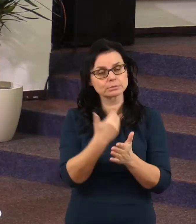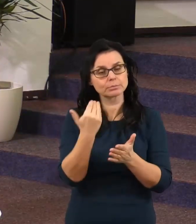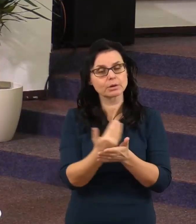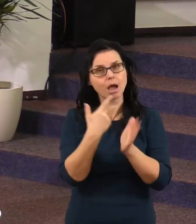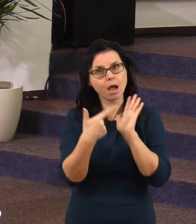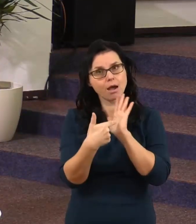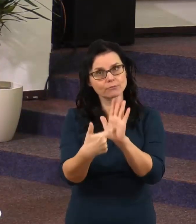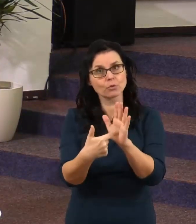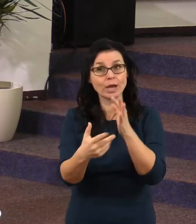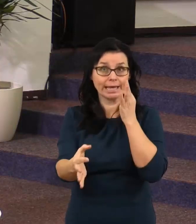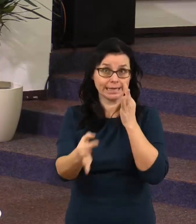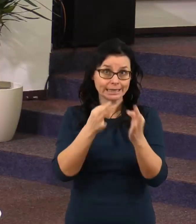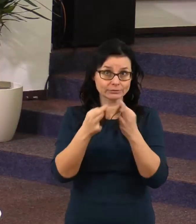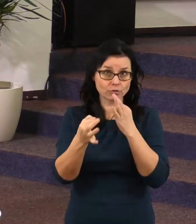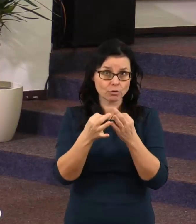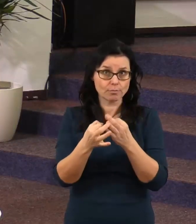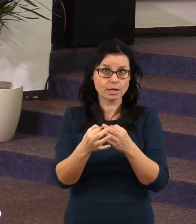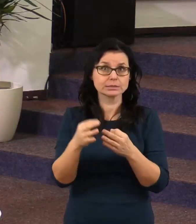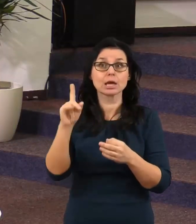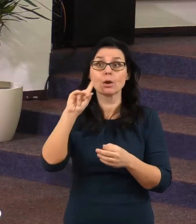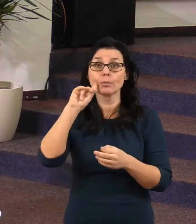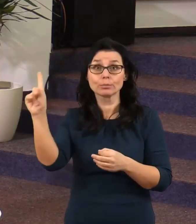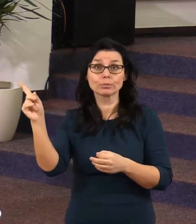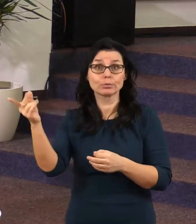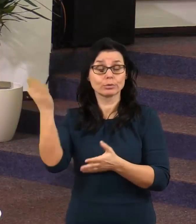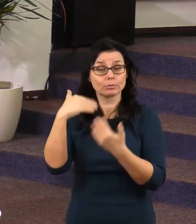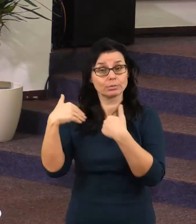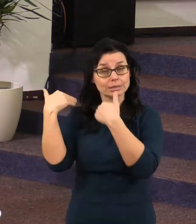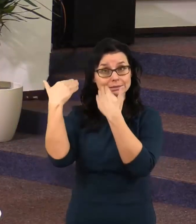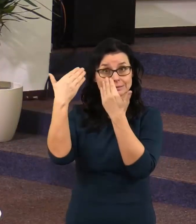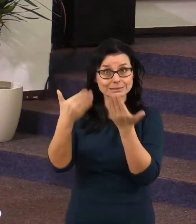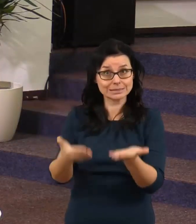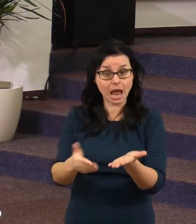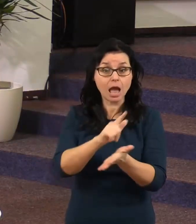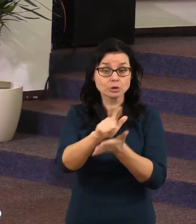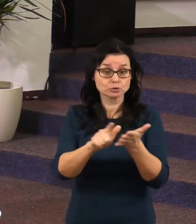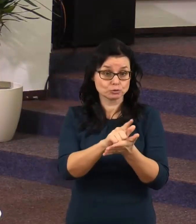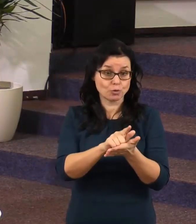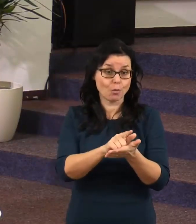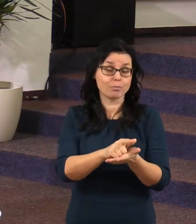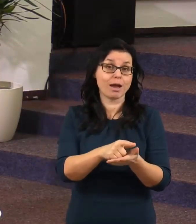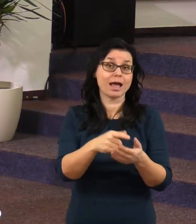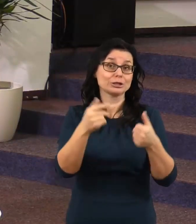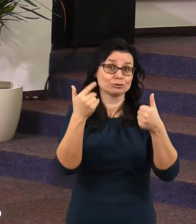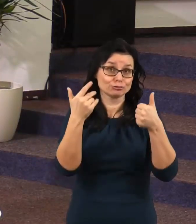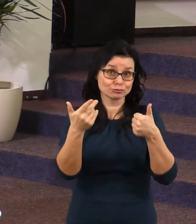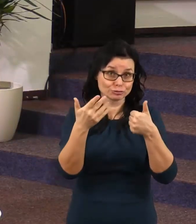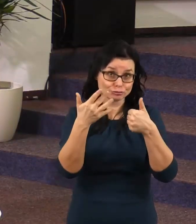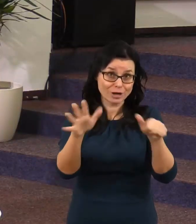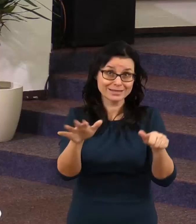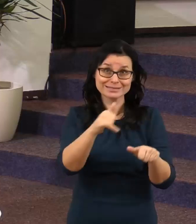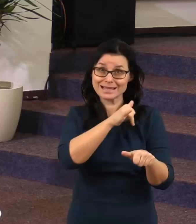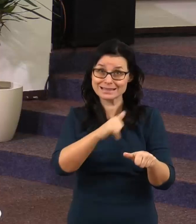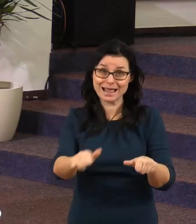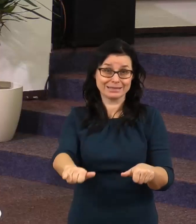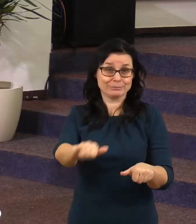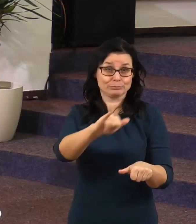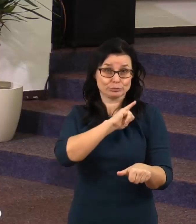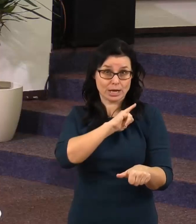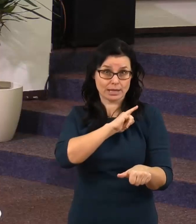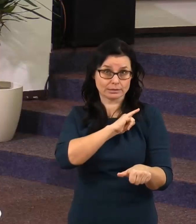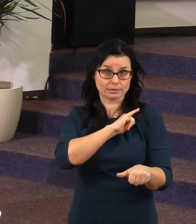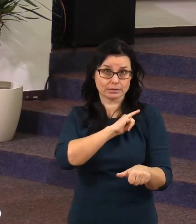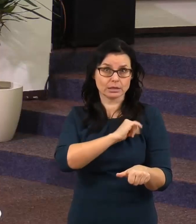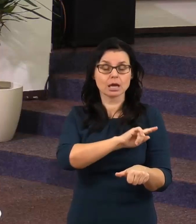informace, které pán Bůh dal v době Danielově, tedy 600 let předtím, než se